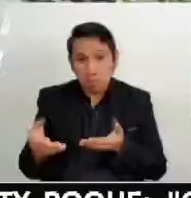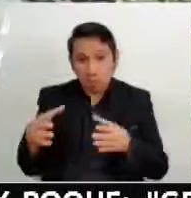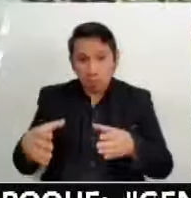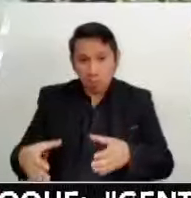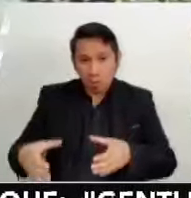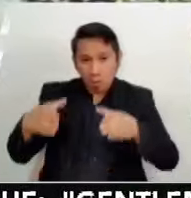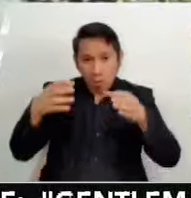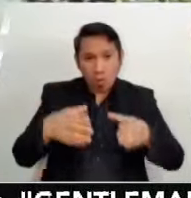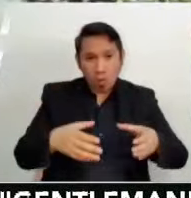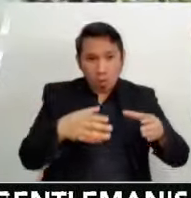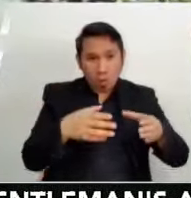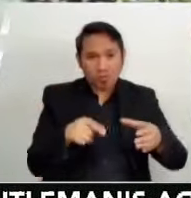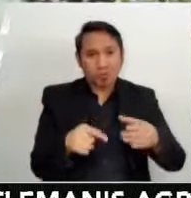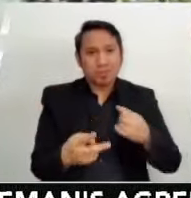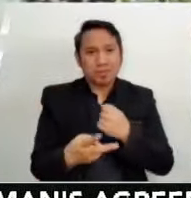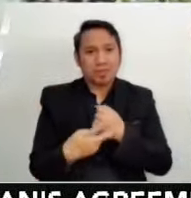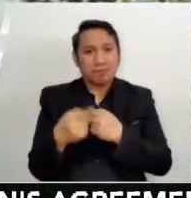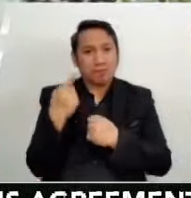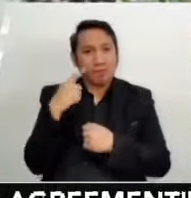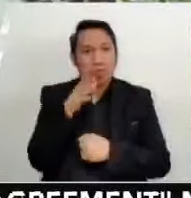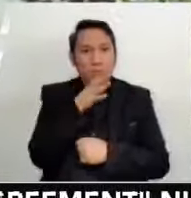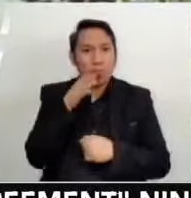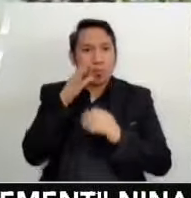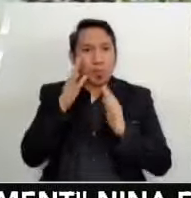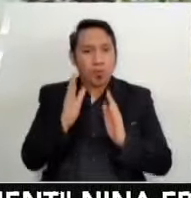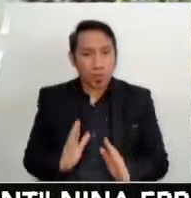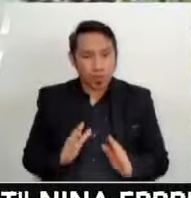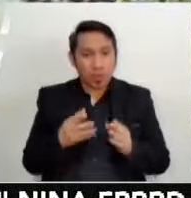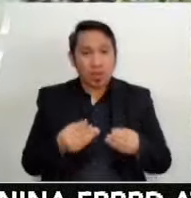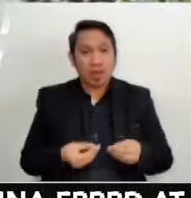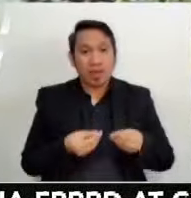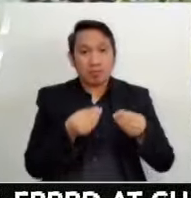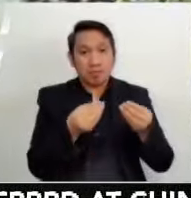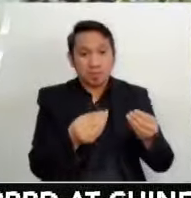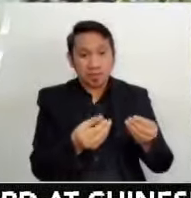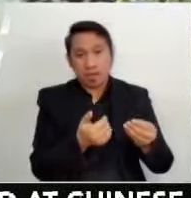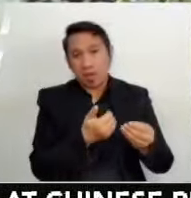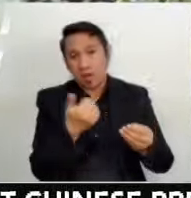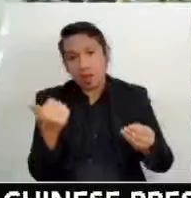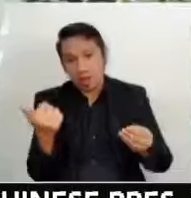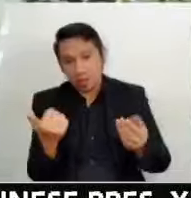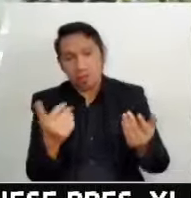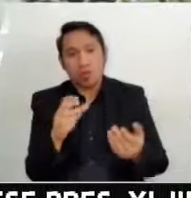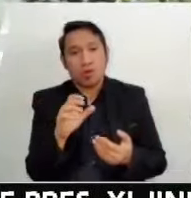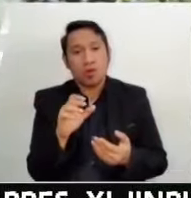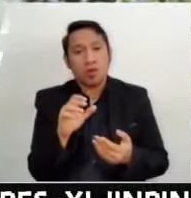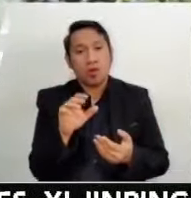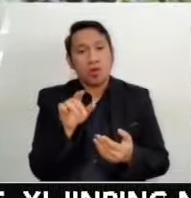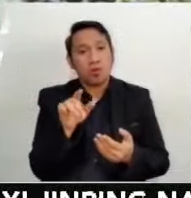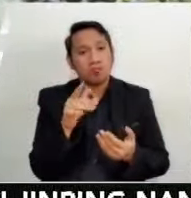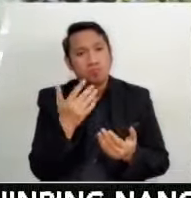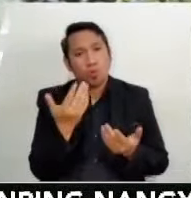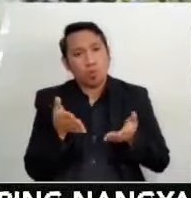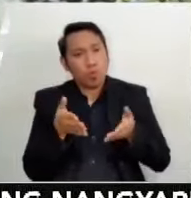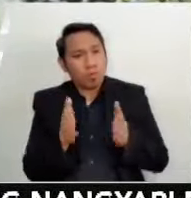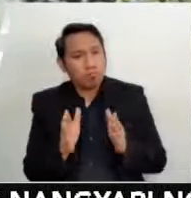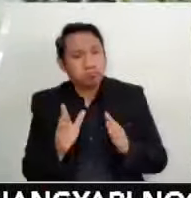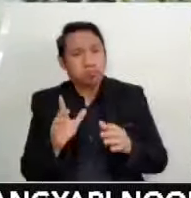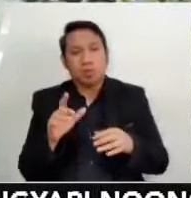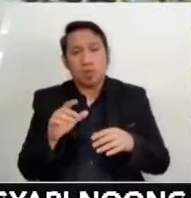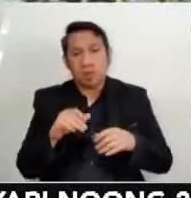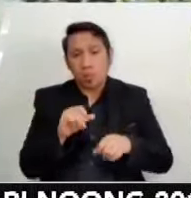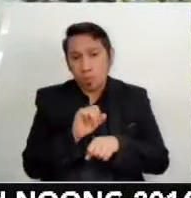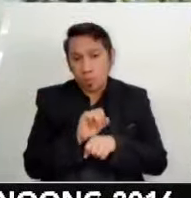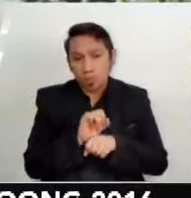para sa mga magsasaka at pagbibigay ng alternative crops para makuhanan ng hanap buhay at yan ang pinakahuling balita mula sa